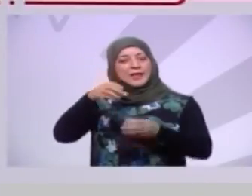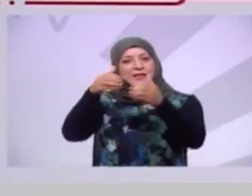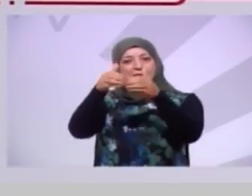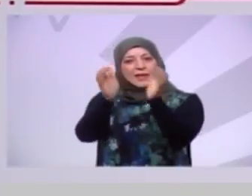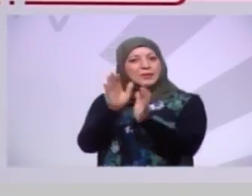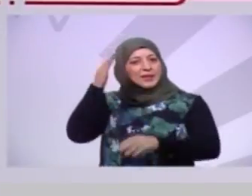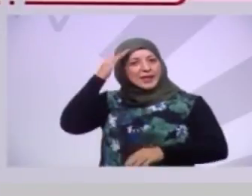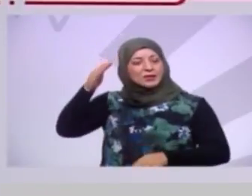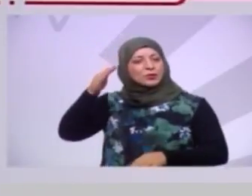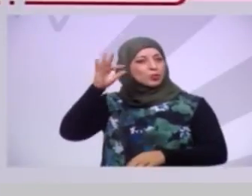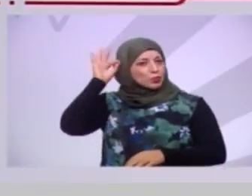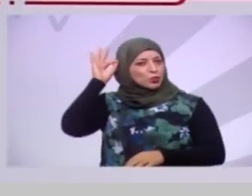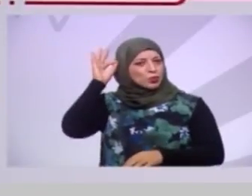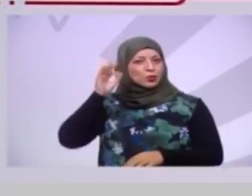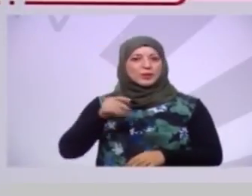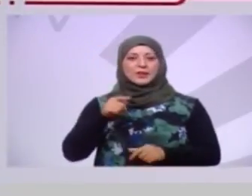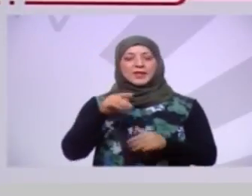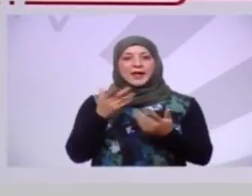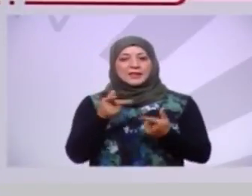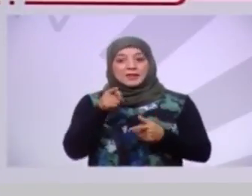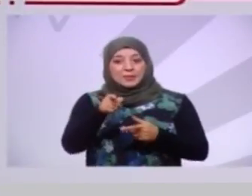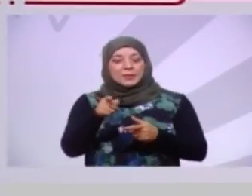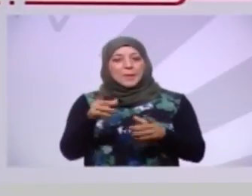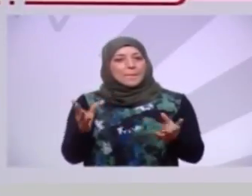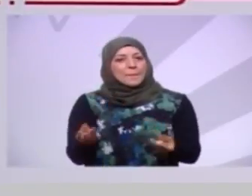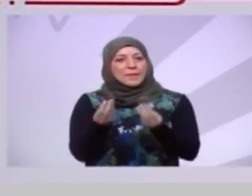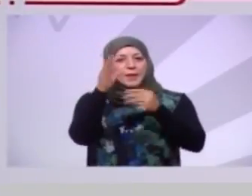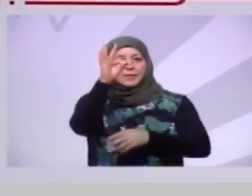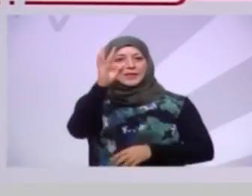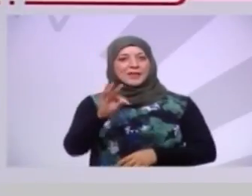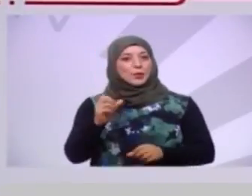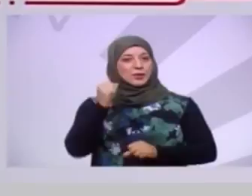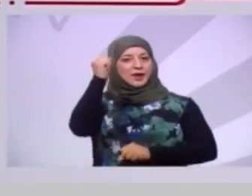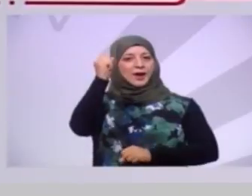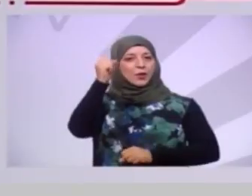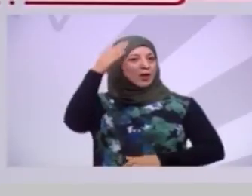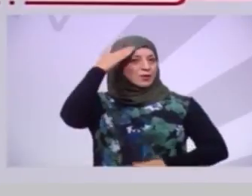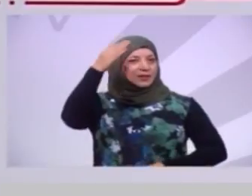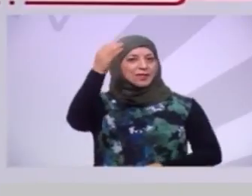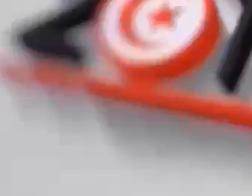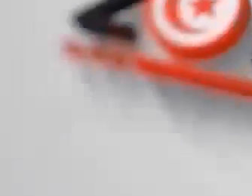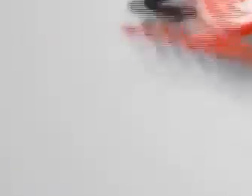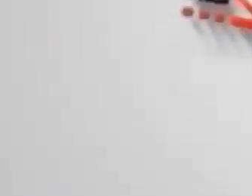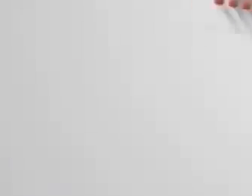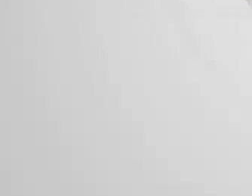حركه فتح ياتون س ستكون بيكم تطوير اقوى والسلام